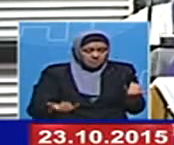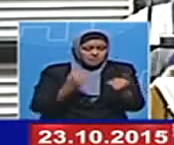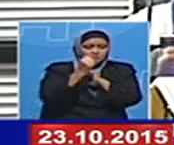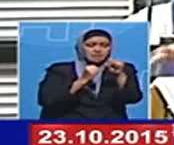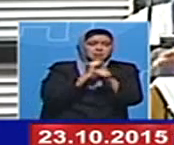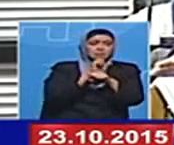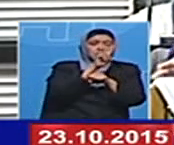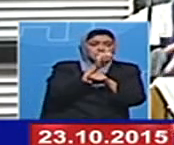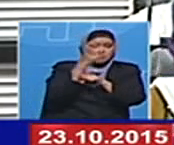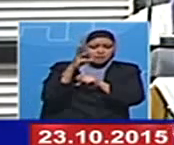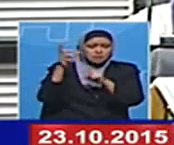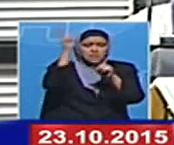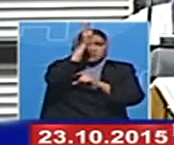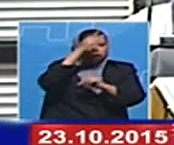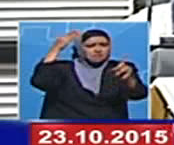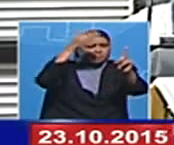kerajaan